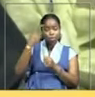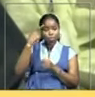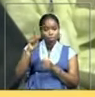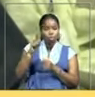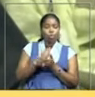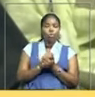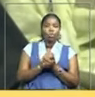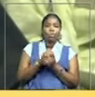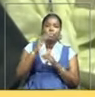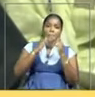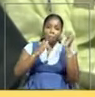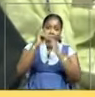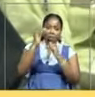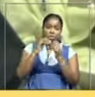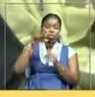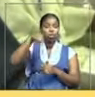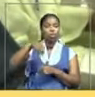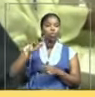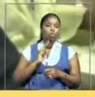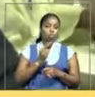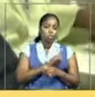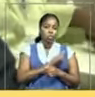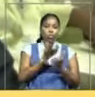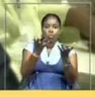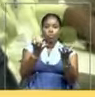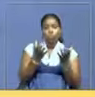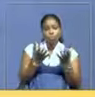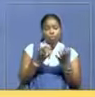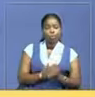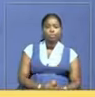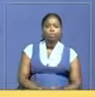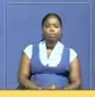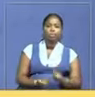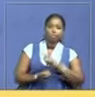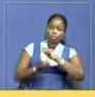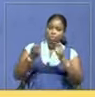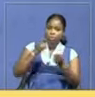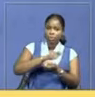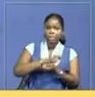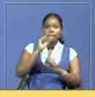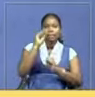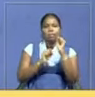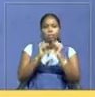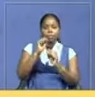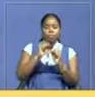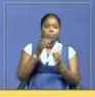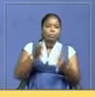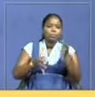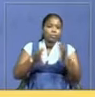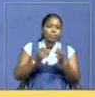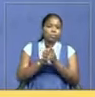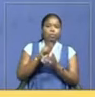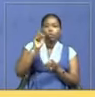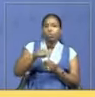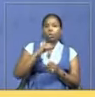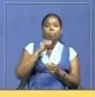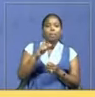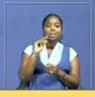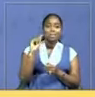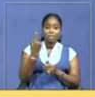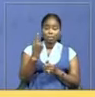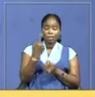l'État de droit que nous voulons la réforme et la modernisation du système Judici ne doivent pas seulement se limiter